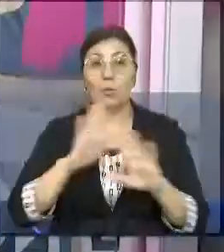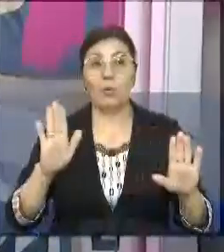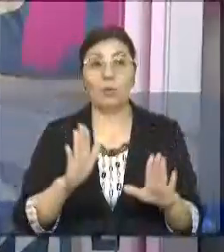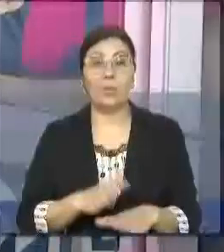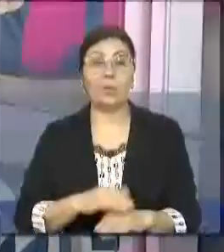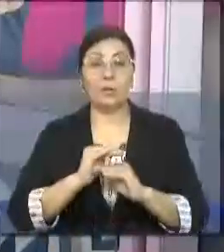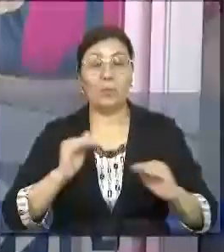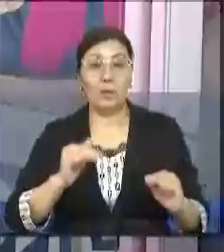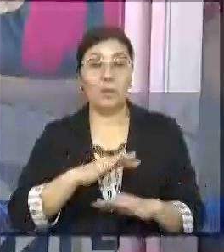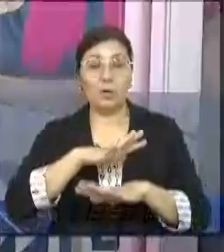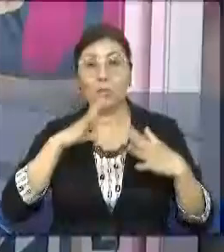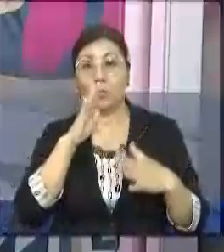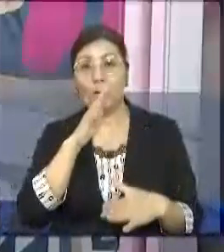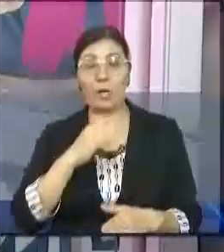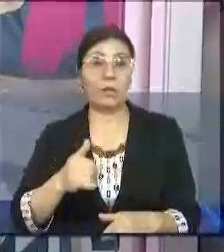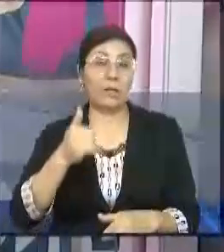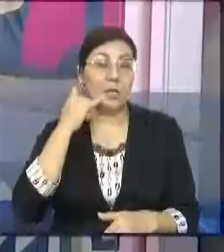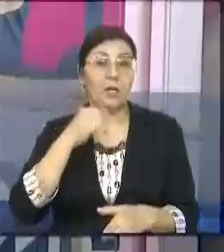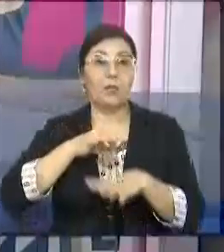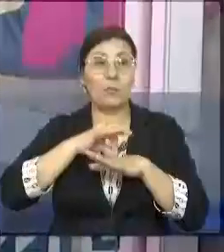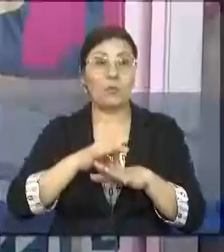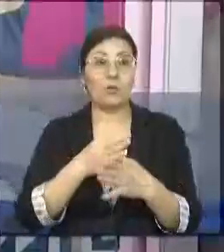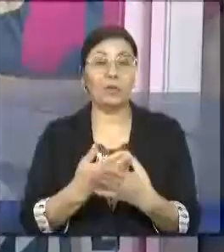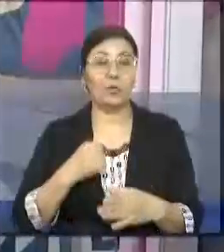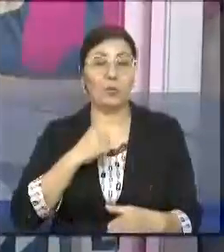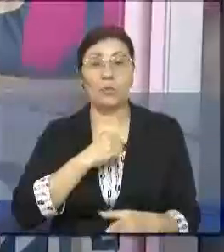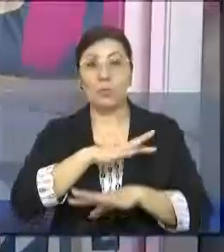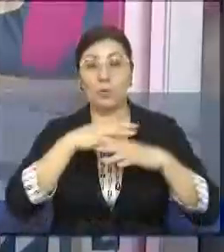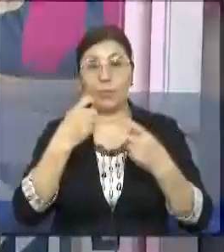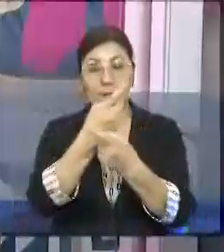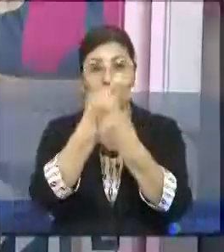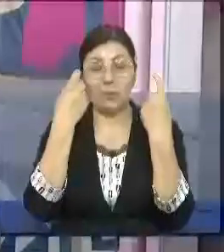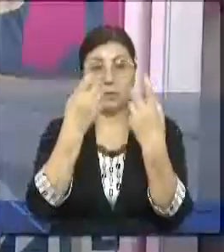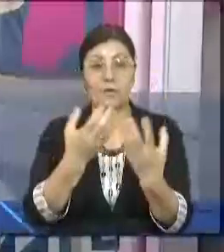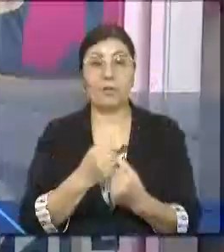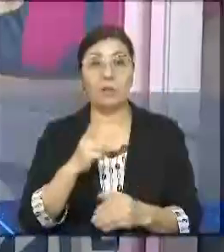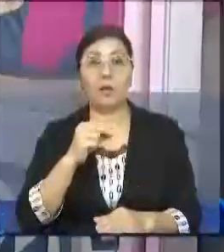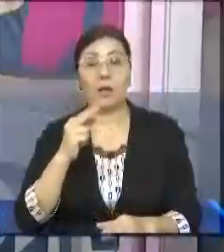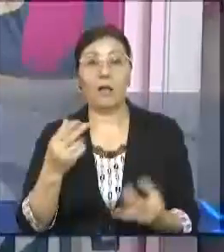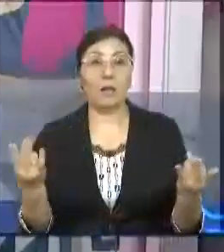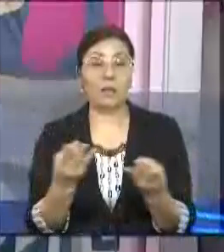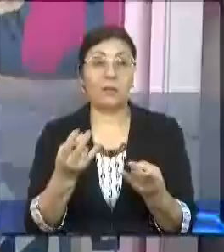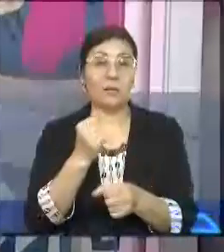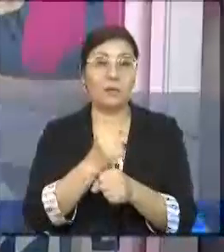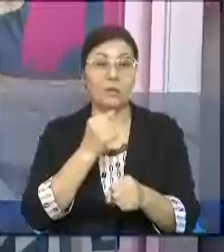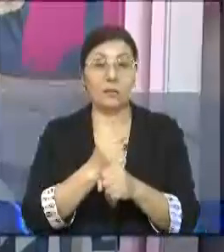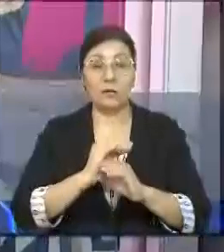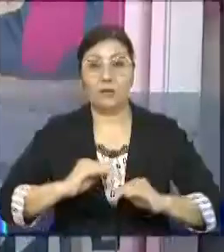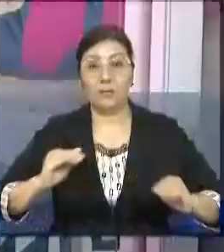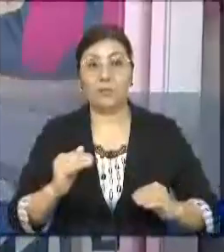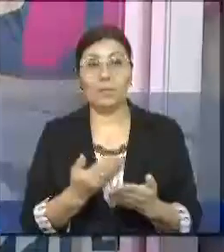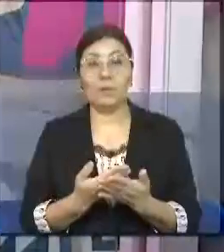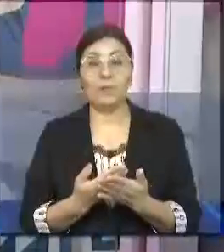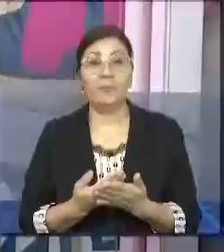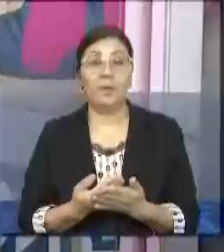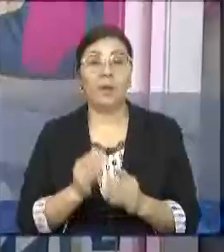біраз ақпарат алдым. Балаға қалай көңіл бөлу керек, қалай баламен жұмыс жасау керек, жаңа шектеуді де безберекесіз